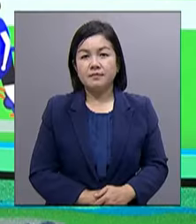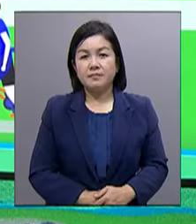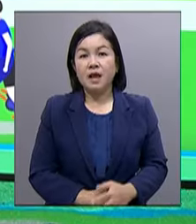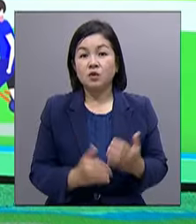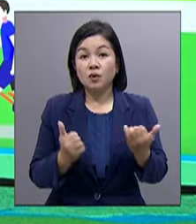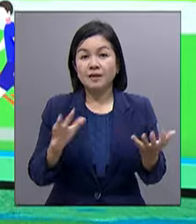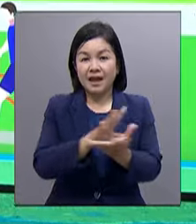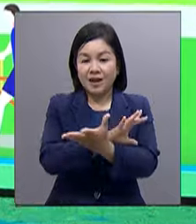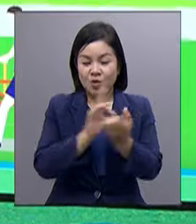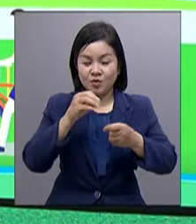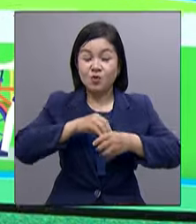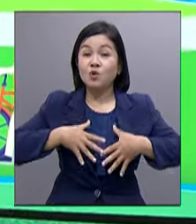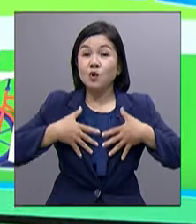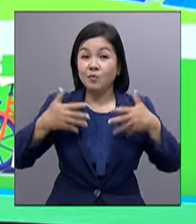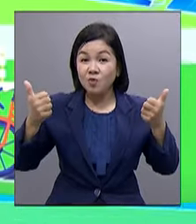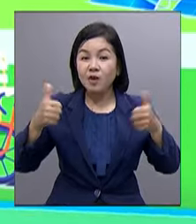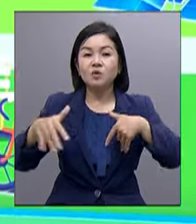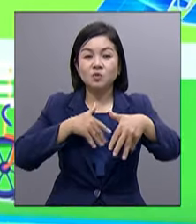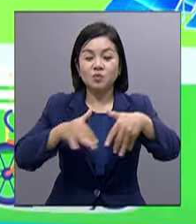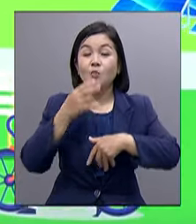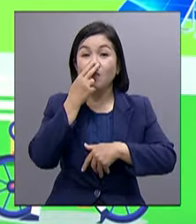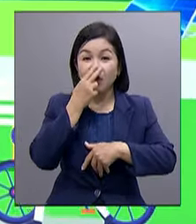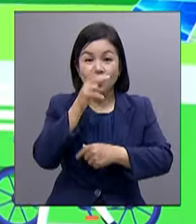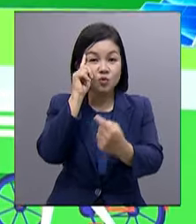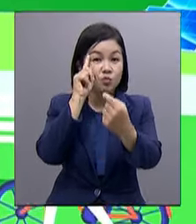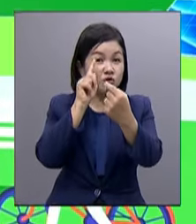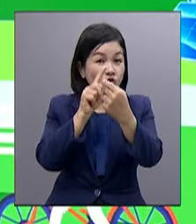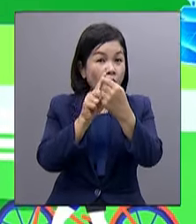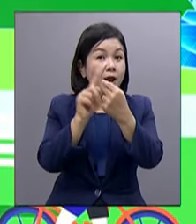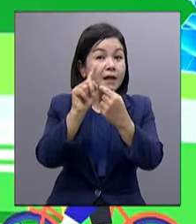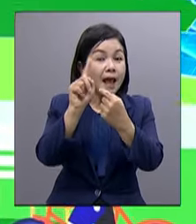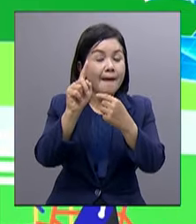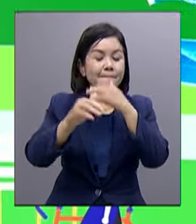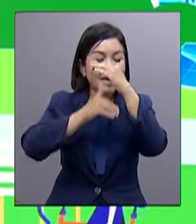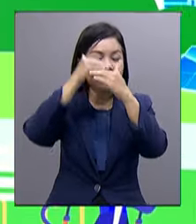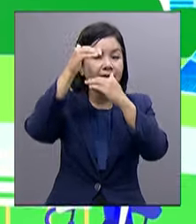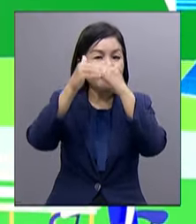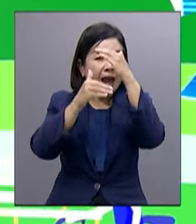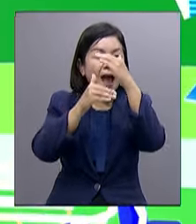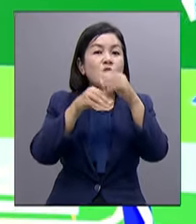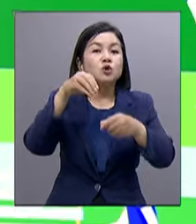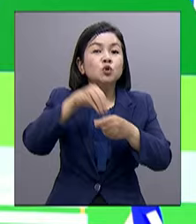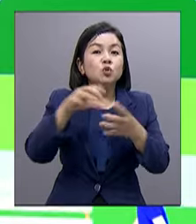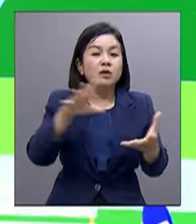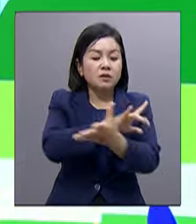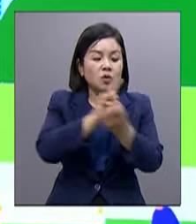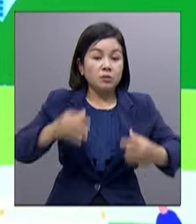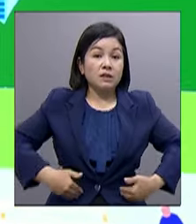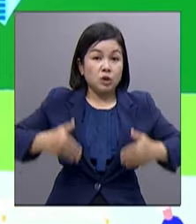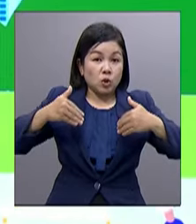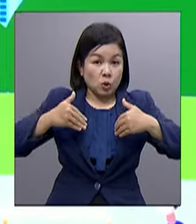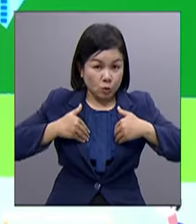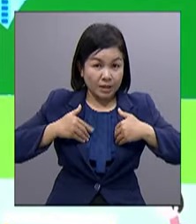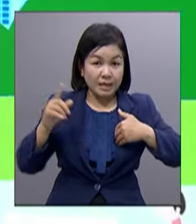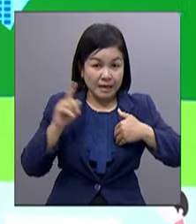นครฮิวใจวันนี้นะคะชวนคุณผู้ชมค่ะมาดูนโยบายเรื่องของการพัฒนาองค์ความรู้ในเมืองหรือว่าการเปิดพื้นที่ให้มีห้อง